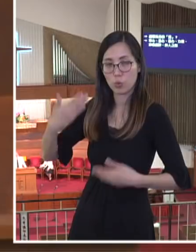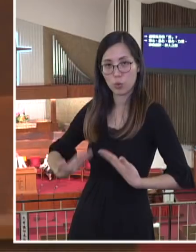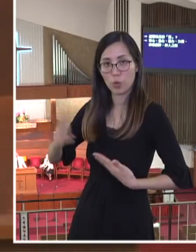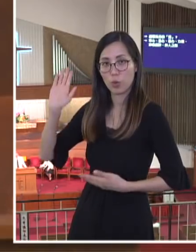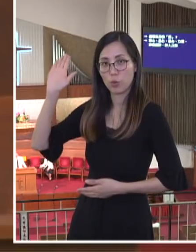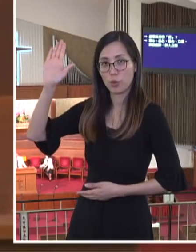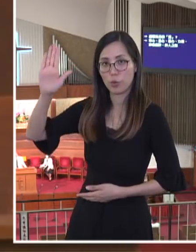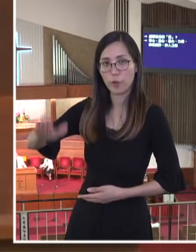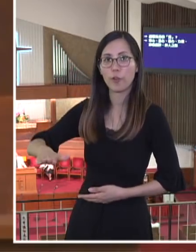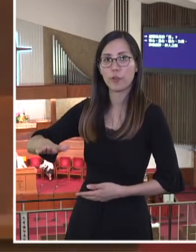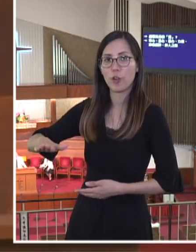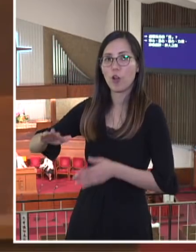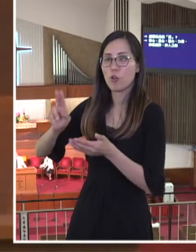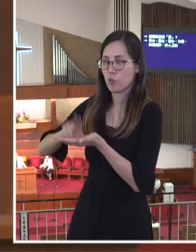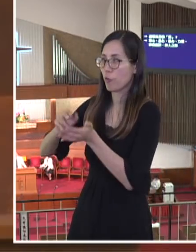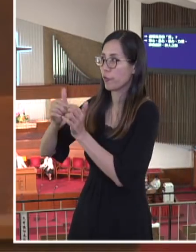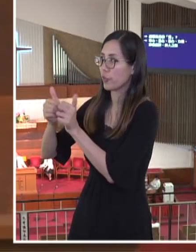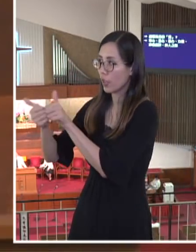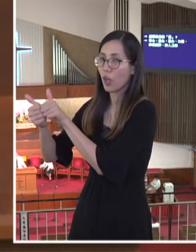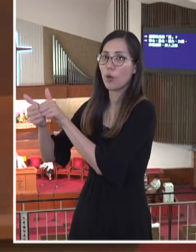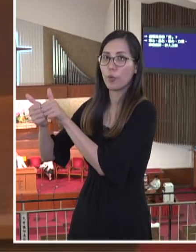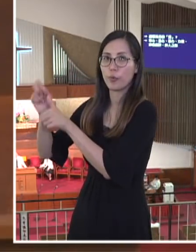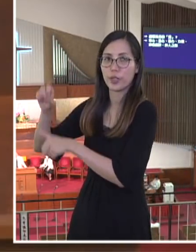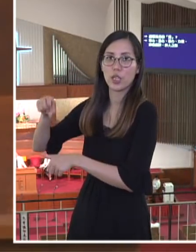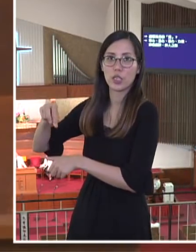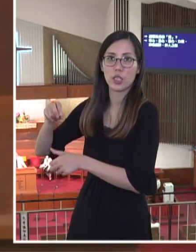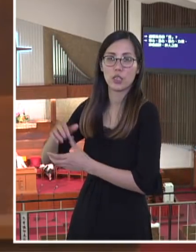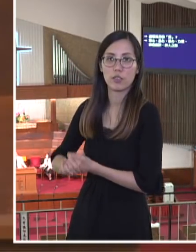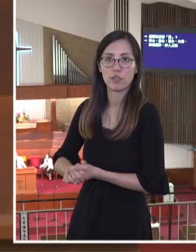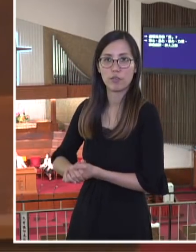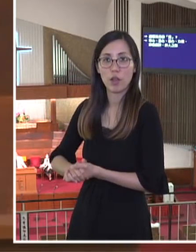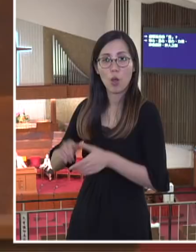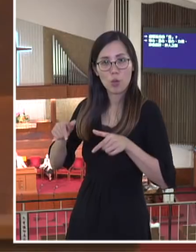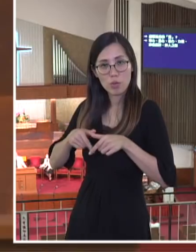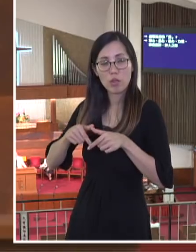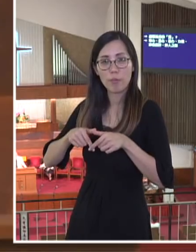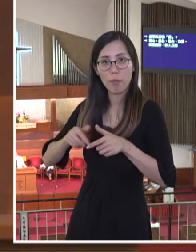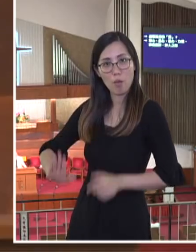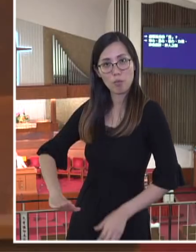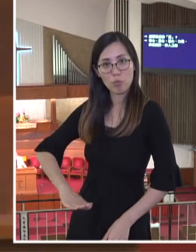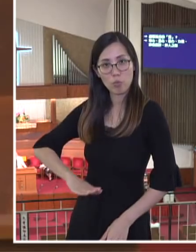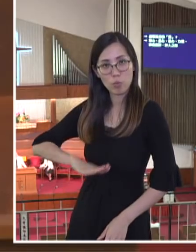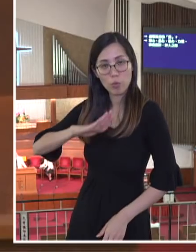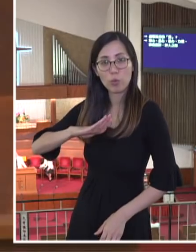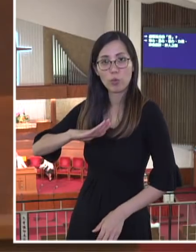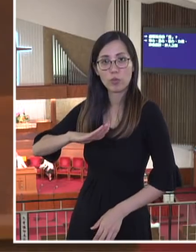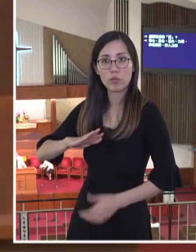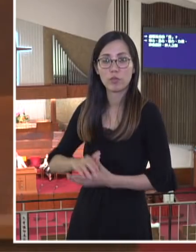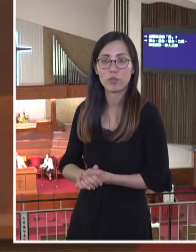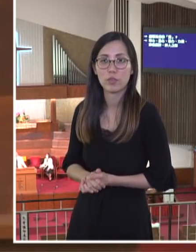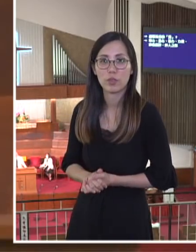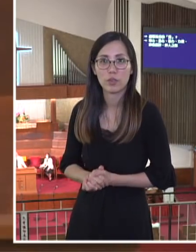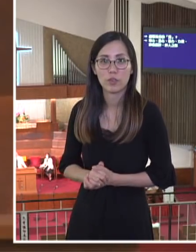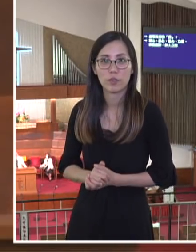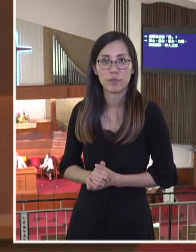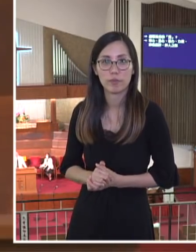有嗰份完全嘅信靠。这个是加勒里面的满的承载。加勒跟着他讲到他自